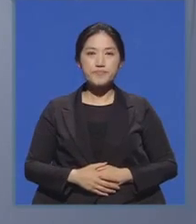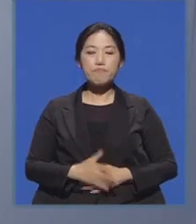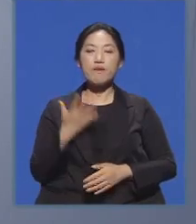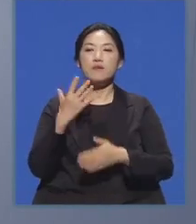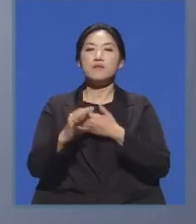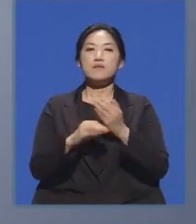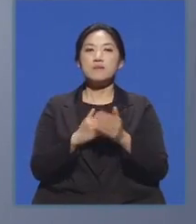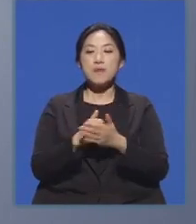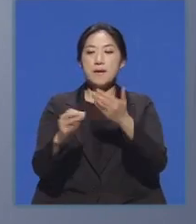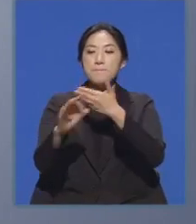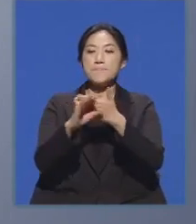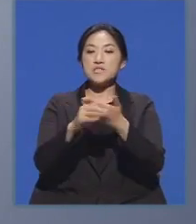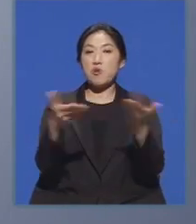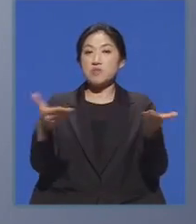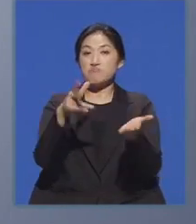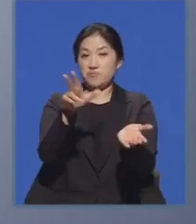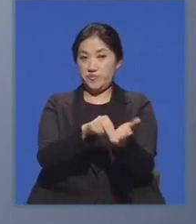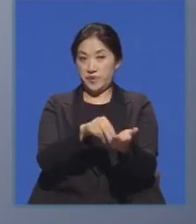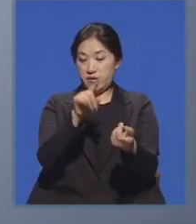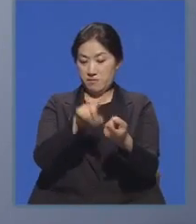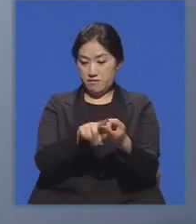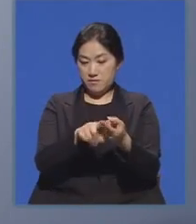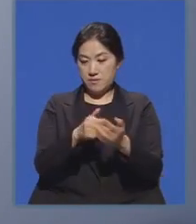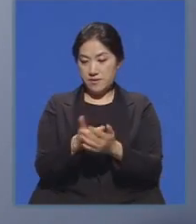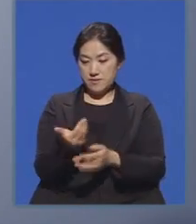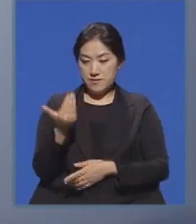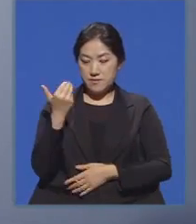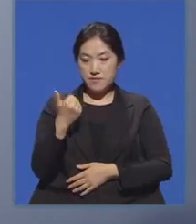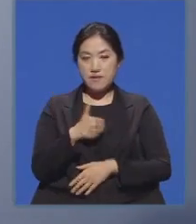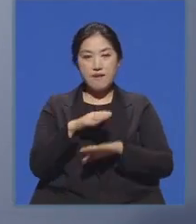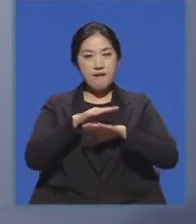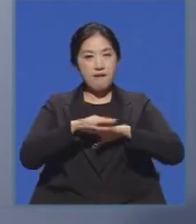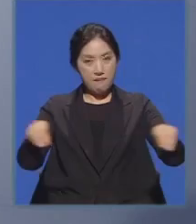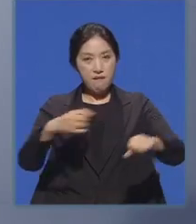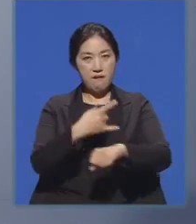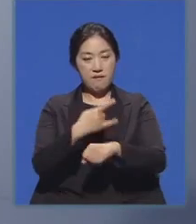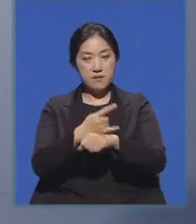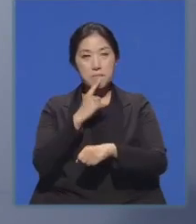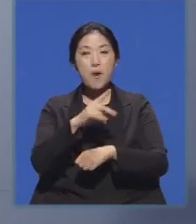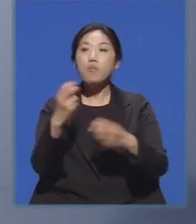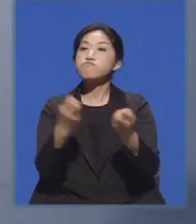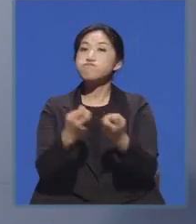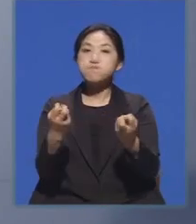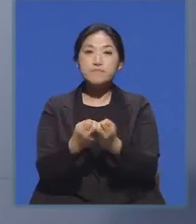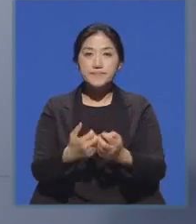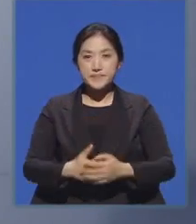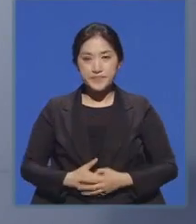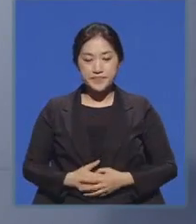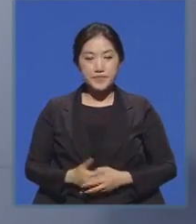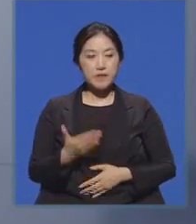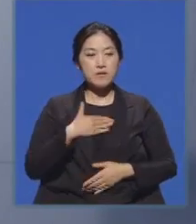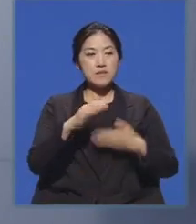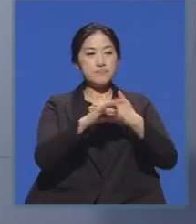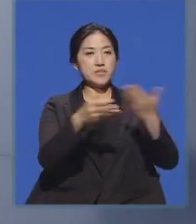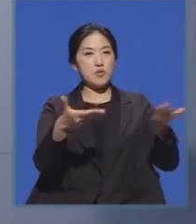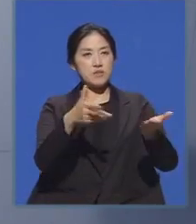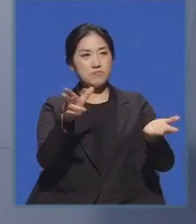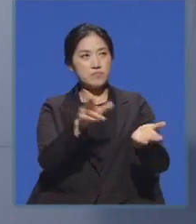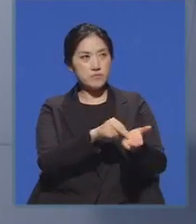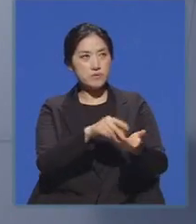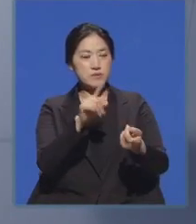그러면 비정규직 문제를 아까 해결을 하시겠다고 했는데 어떻게 해결하시겠습니까? 저는 비정규직에